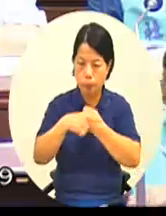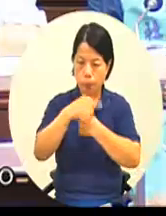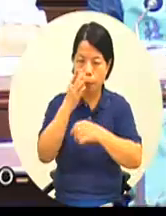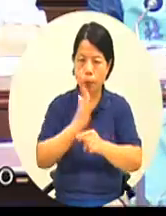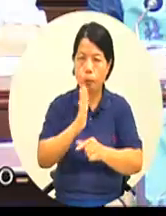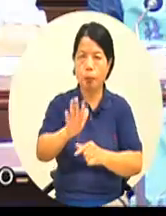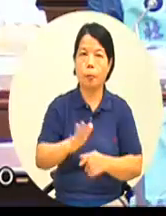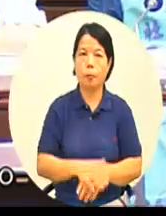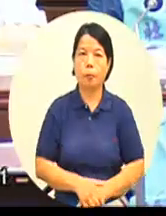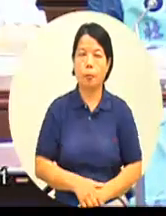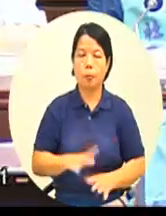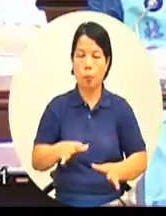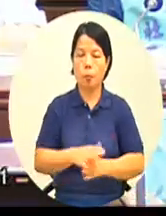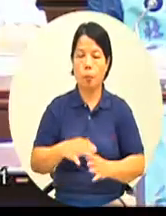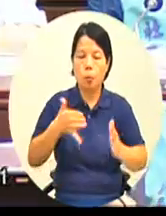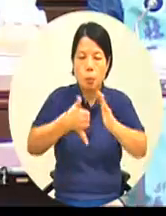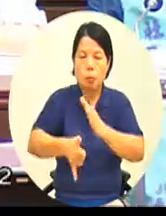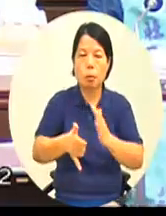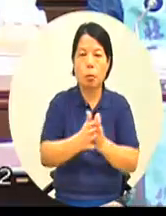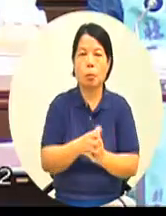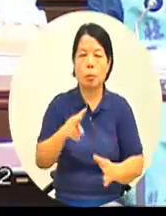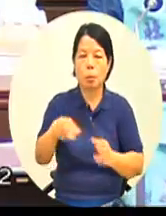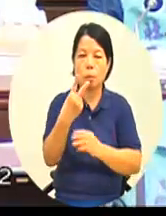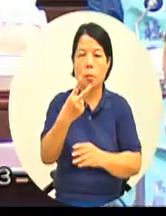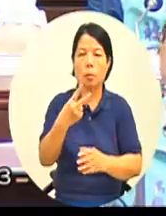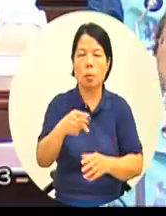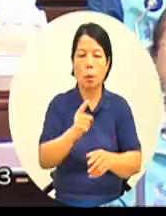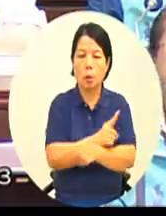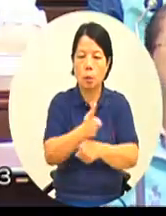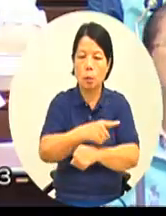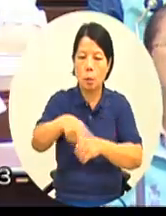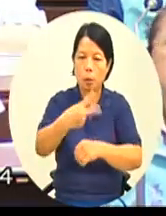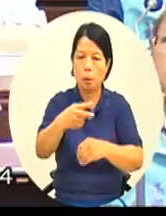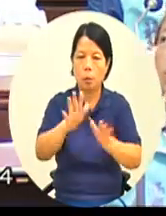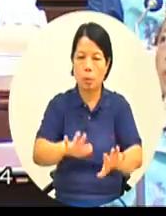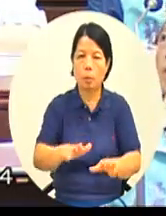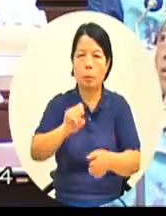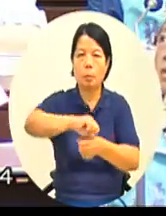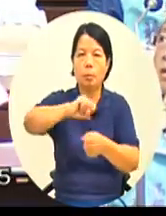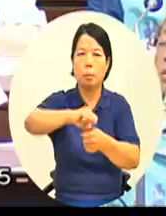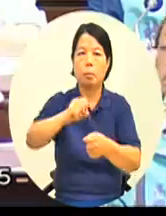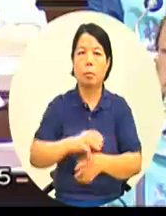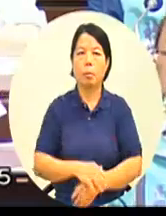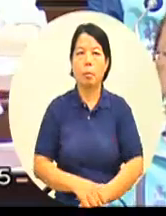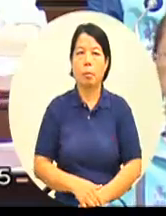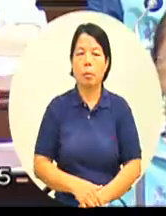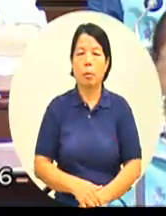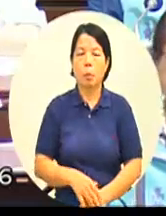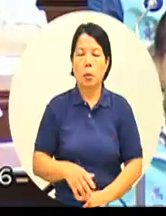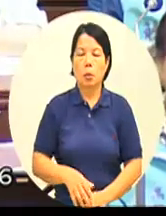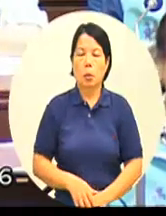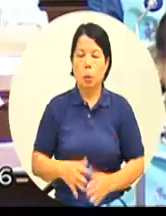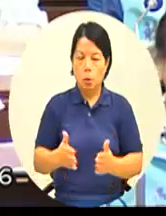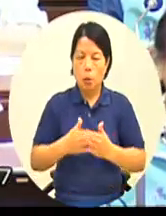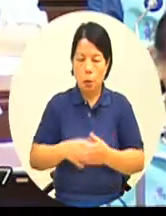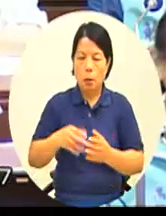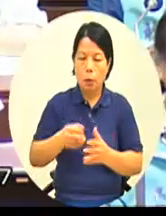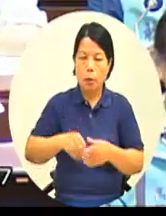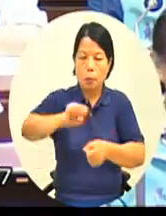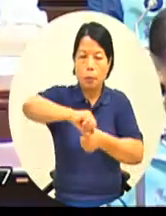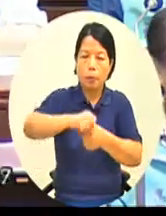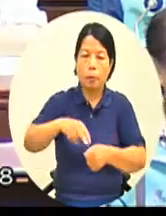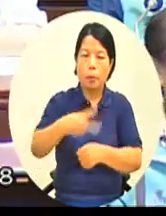居家服务的是200元一个小时，现在已经 已经准备要把它调整